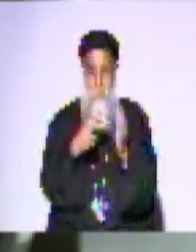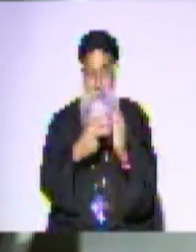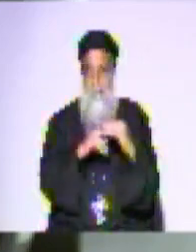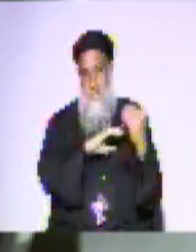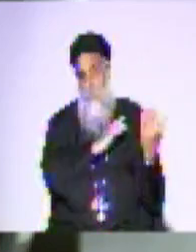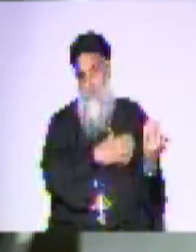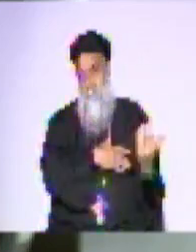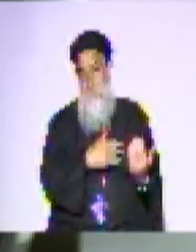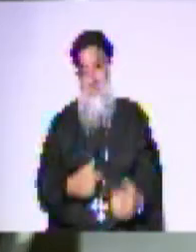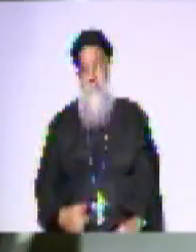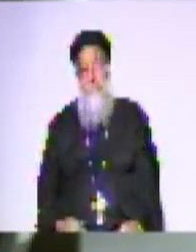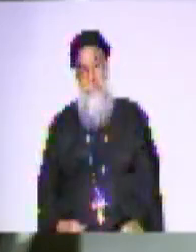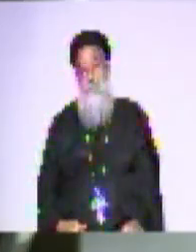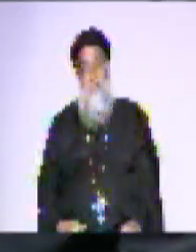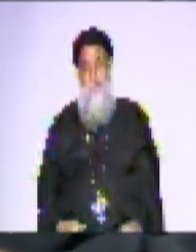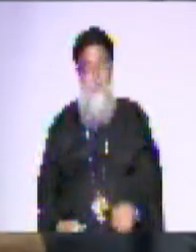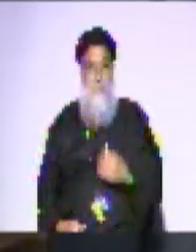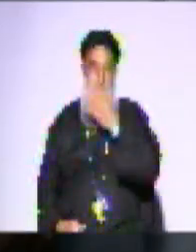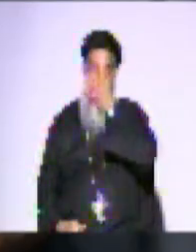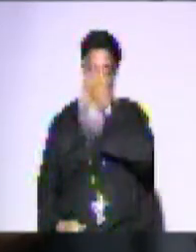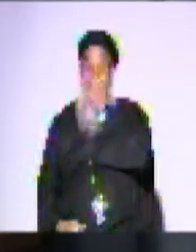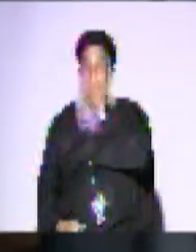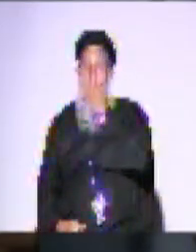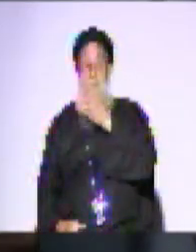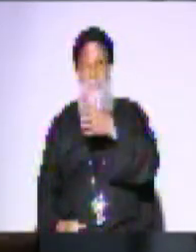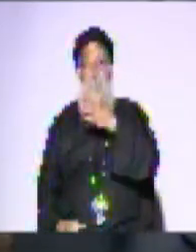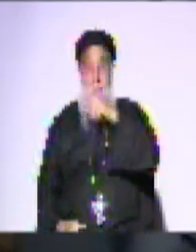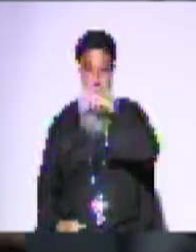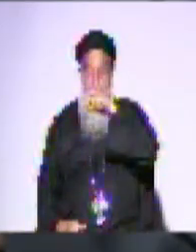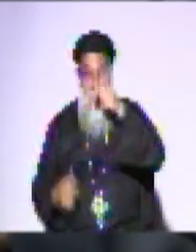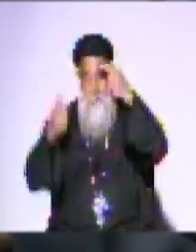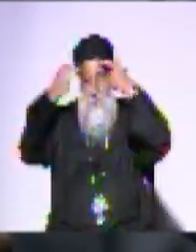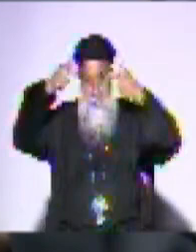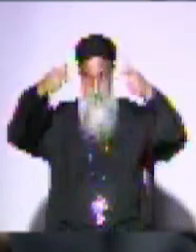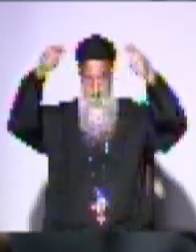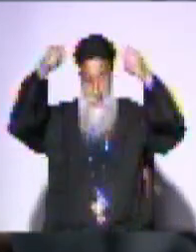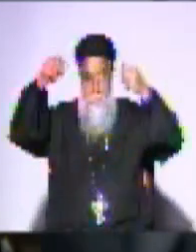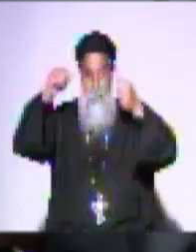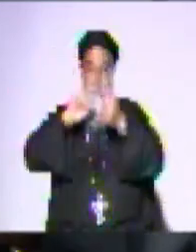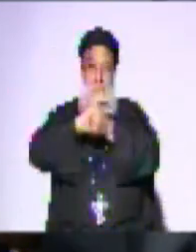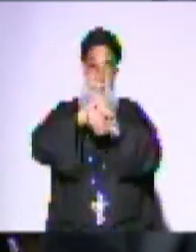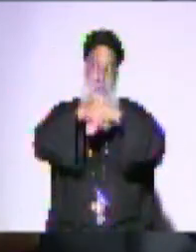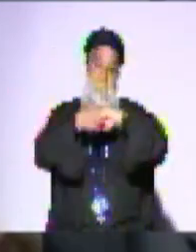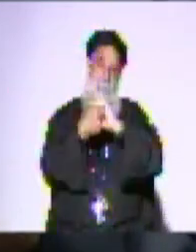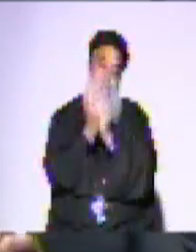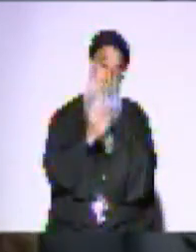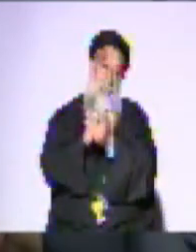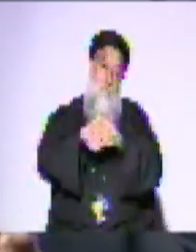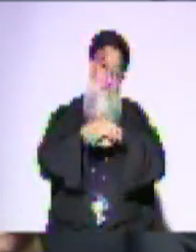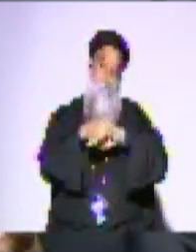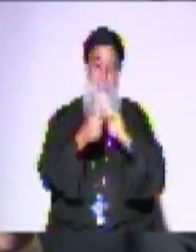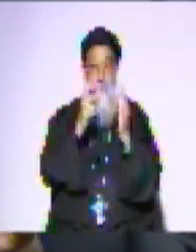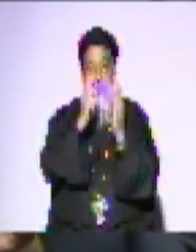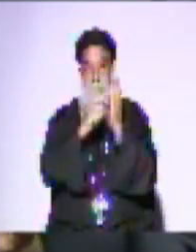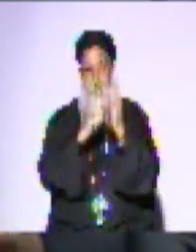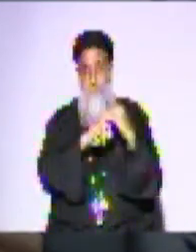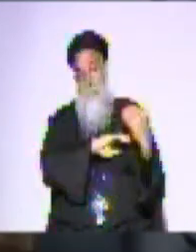الإيمان. هل سيدنا عشان كده برضو الأب الكاهن أو الأب الأسقف بيغسل إيديه وقت قانون